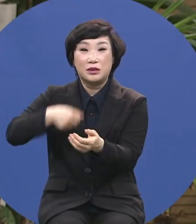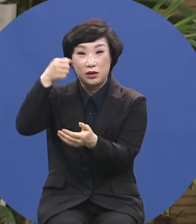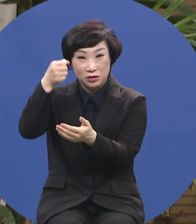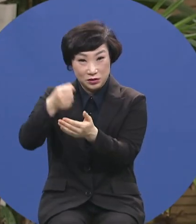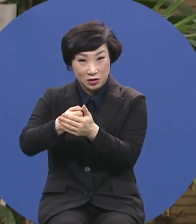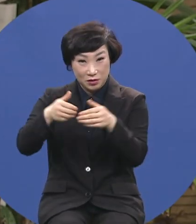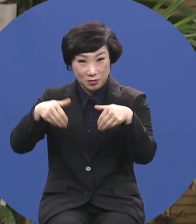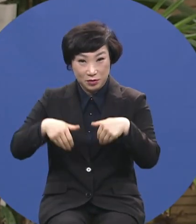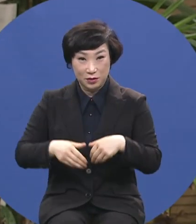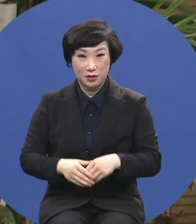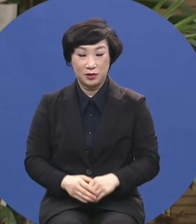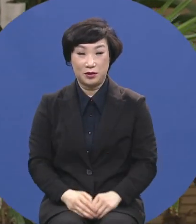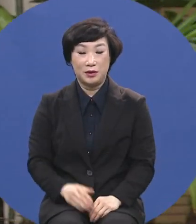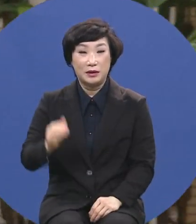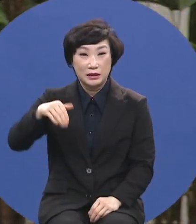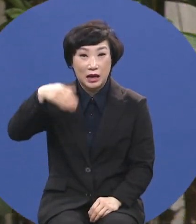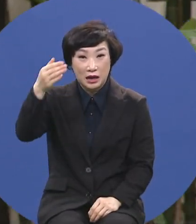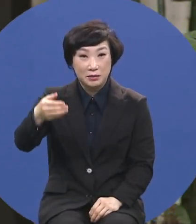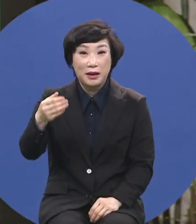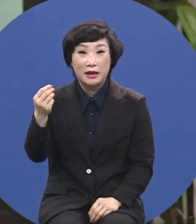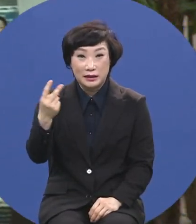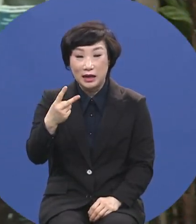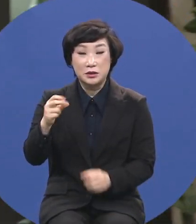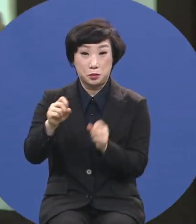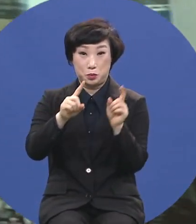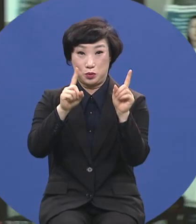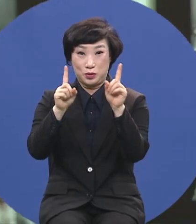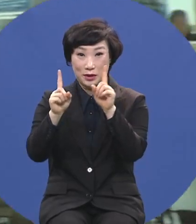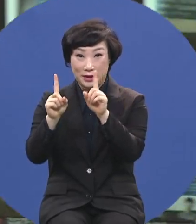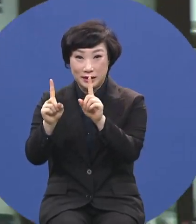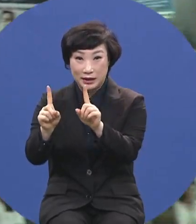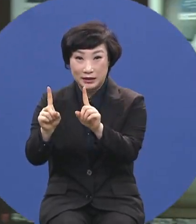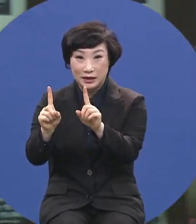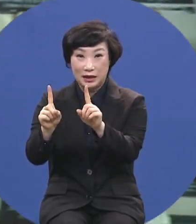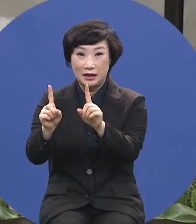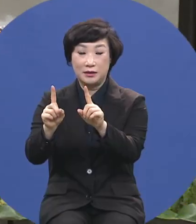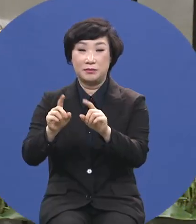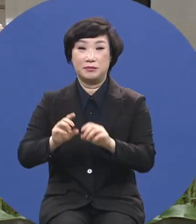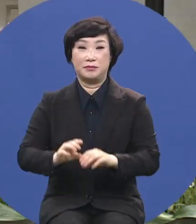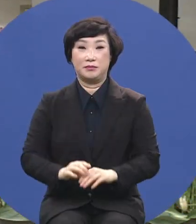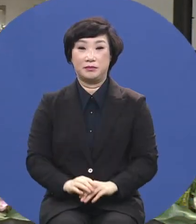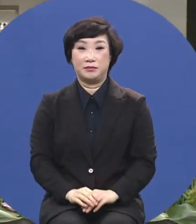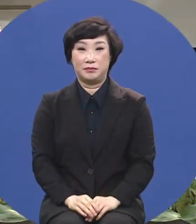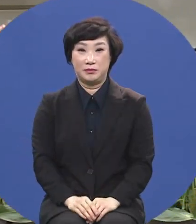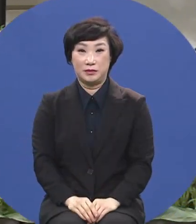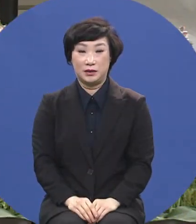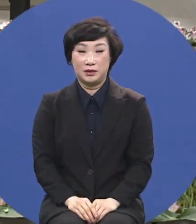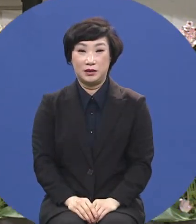되고 다음에 다시 부활해야 된다.